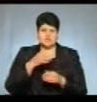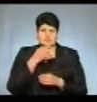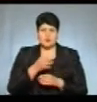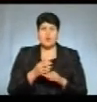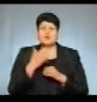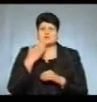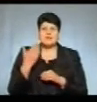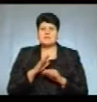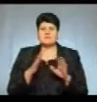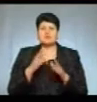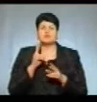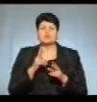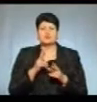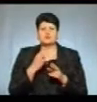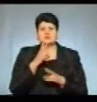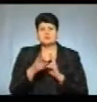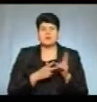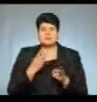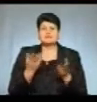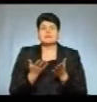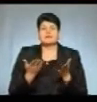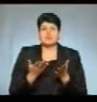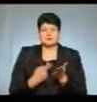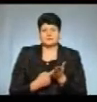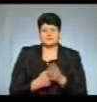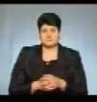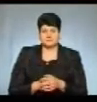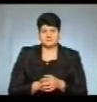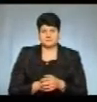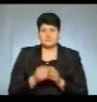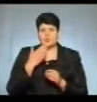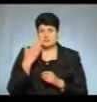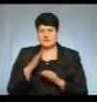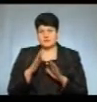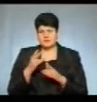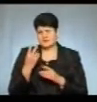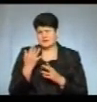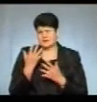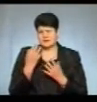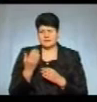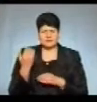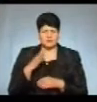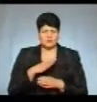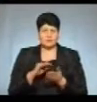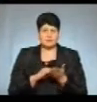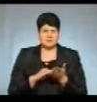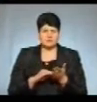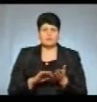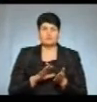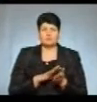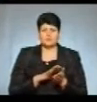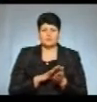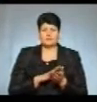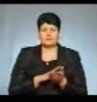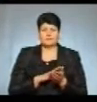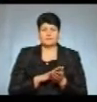випадок. Хто до вас скаржився і з якими аргументами? Ну, останній випадок буквально декілька днів тому надійшов письмово, був